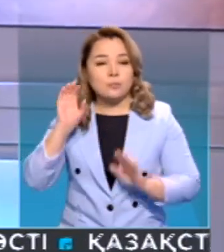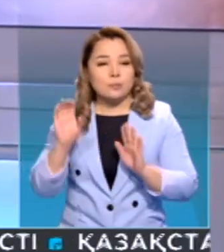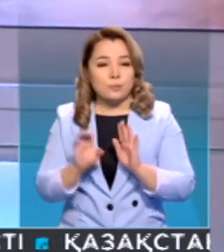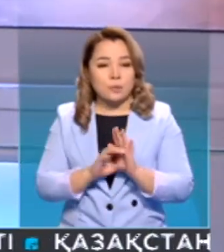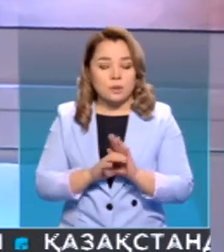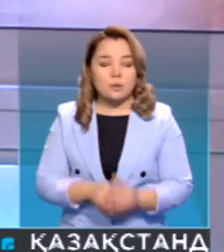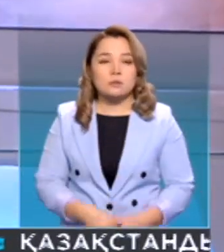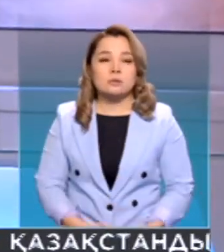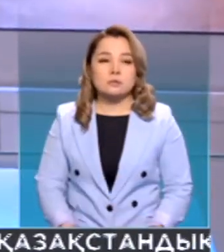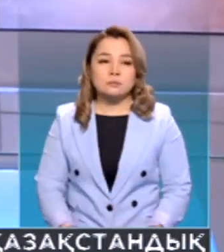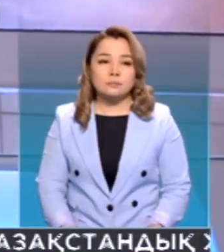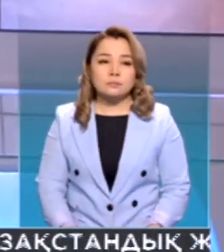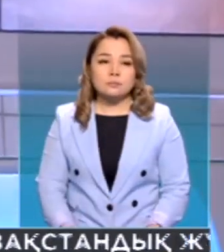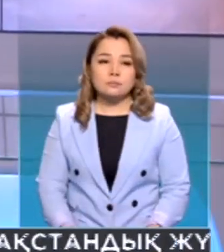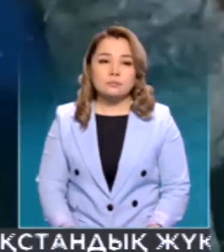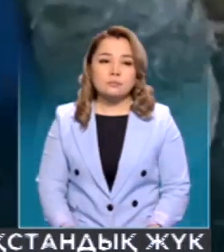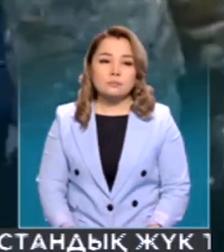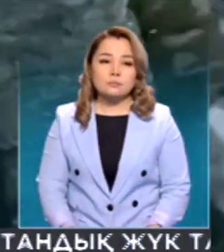Қанатұлының шолуы.